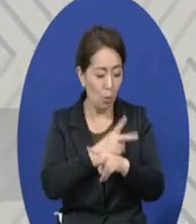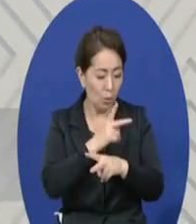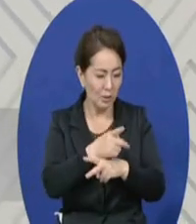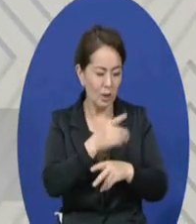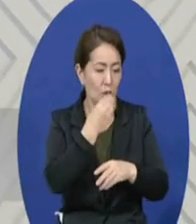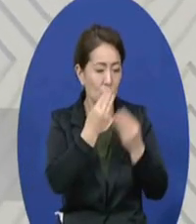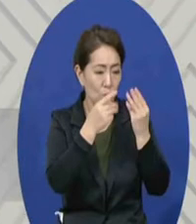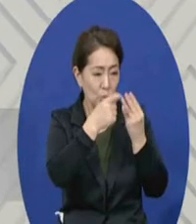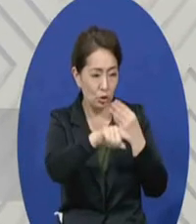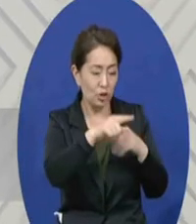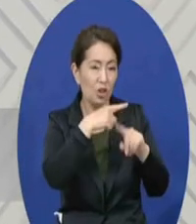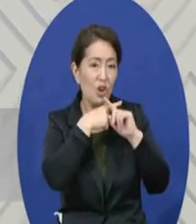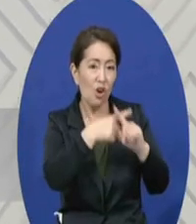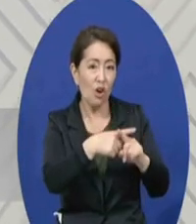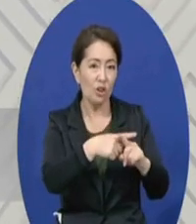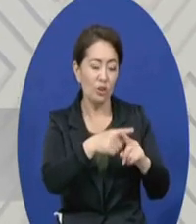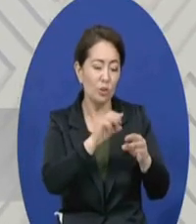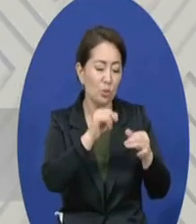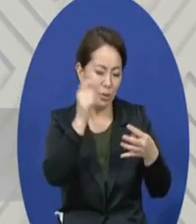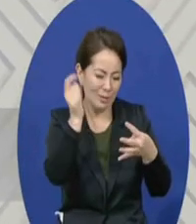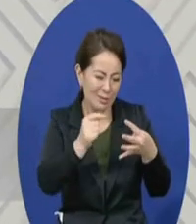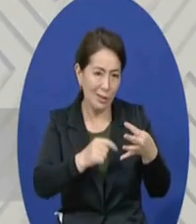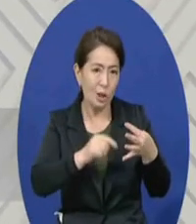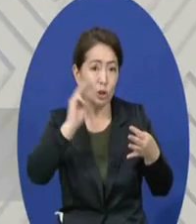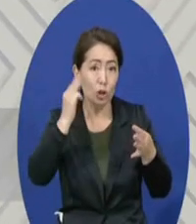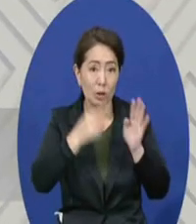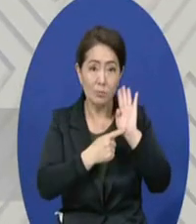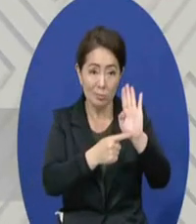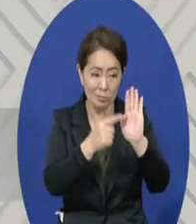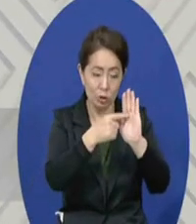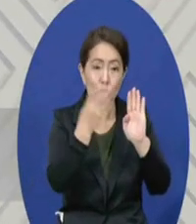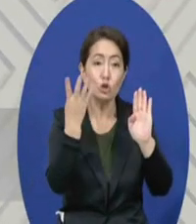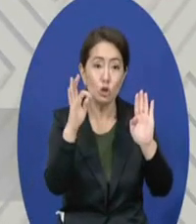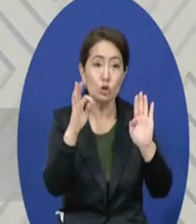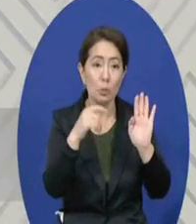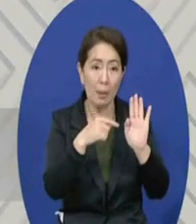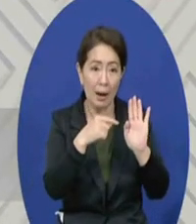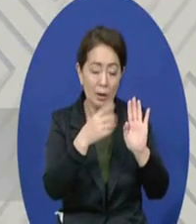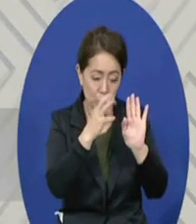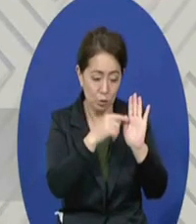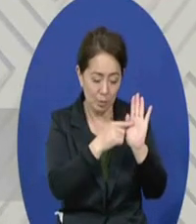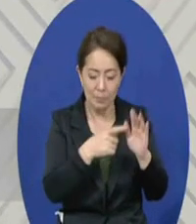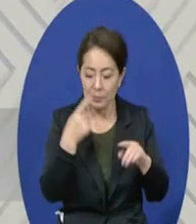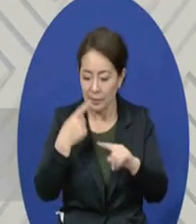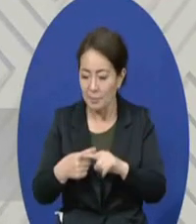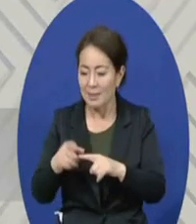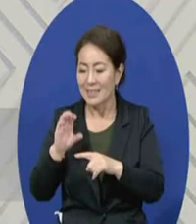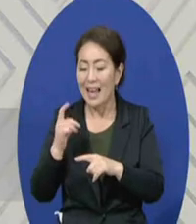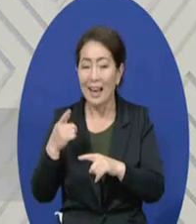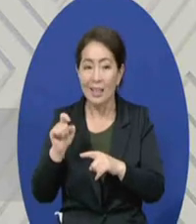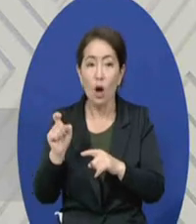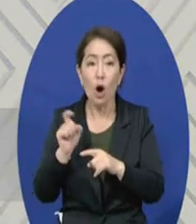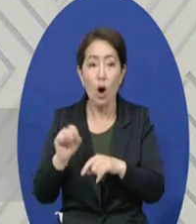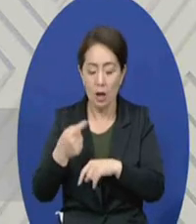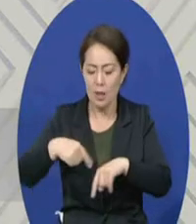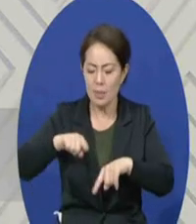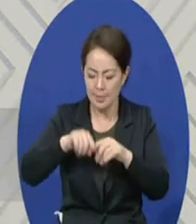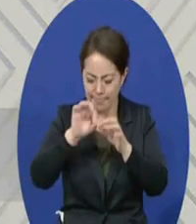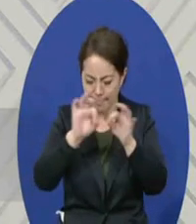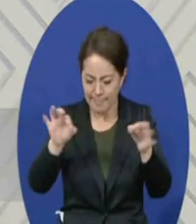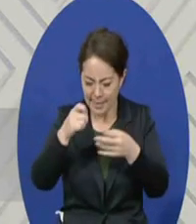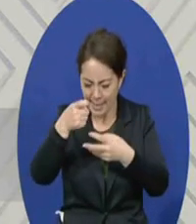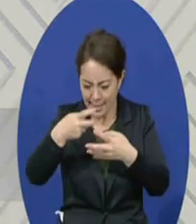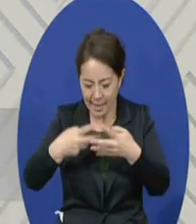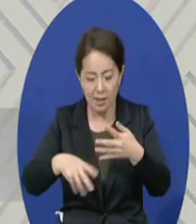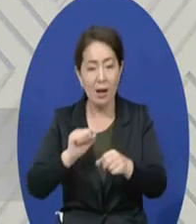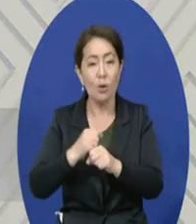нарт хориглох, хязгаарлах заалтуудыг маш тодорхой зааж 40 заалтаар. За тэр 40 заалт дээрээс нэмээд тийм үү сахилгын орооны гишүүд нь өшөө илүү олон заалтаар